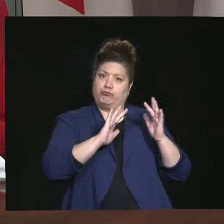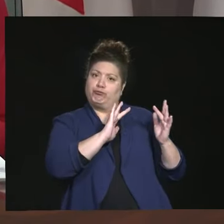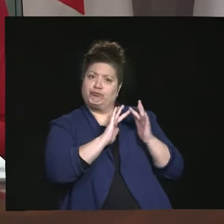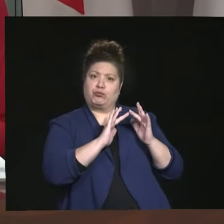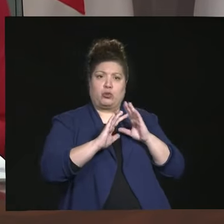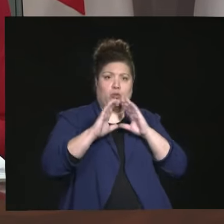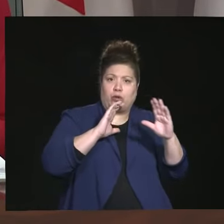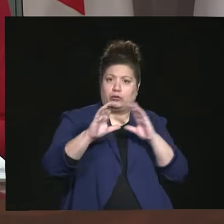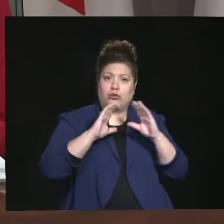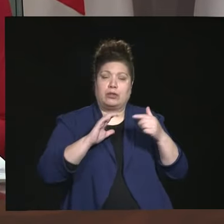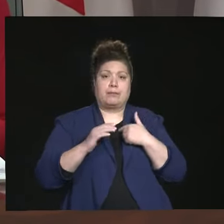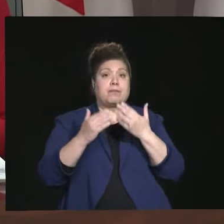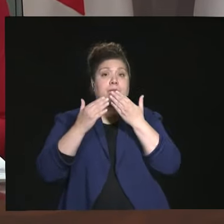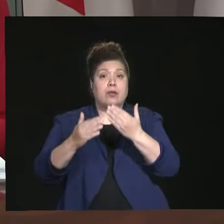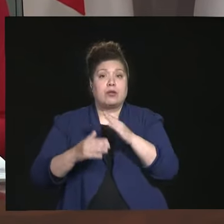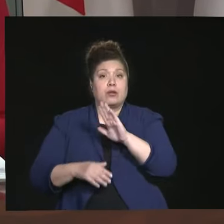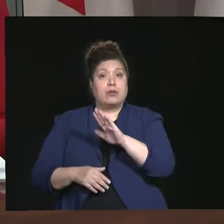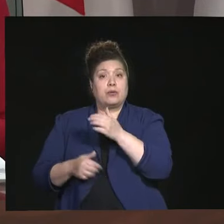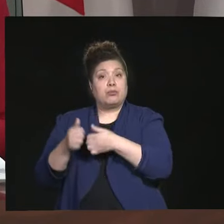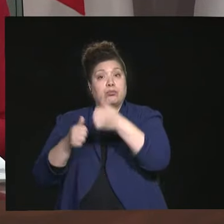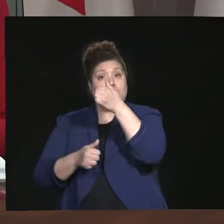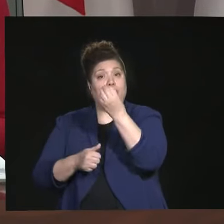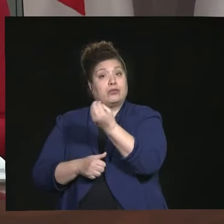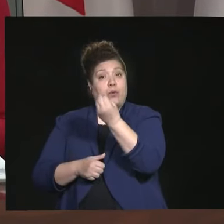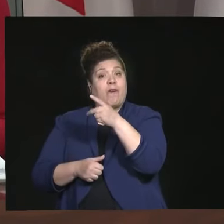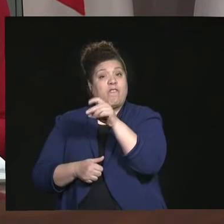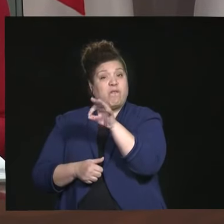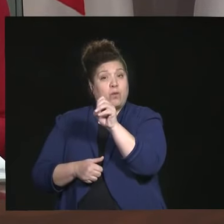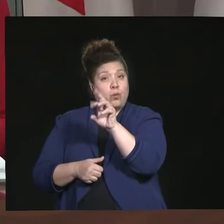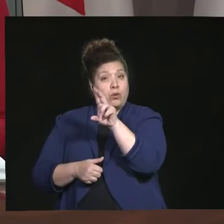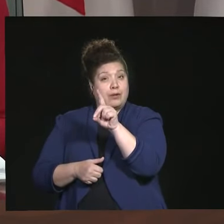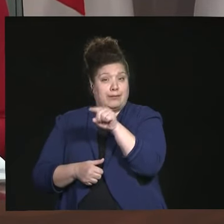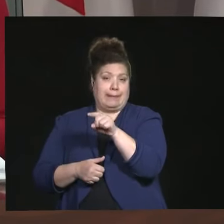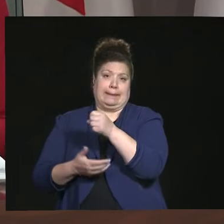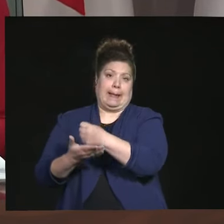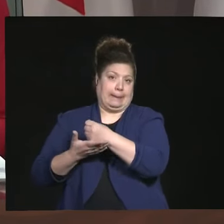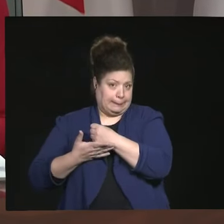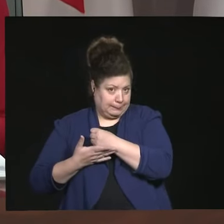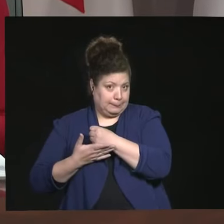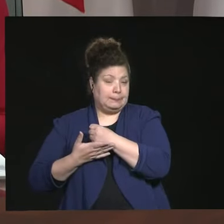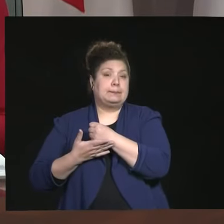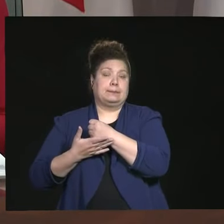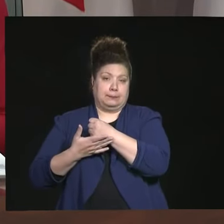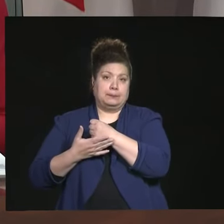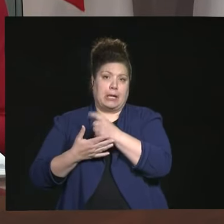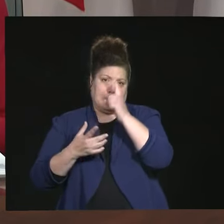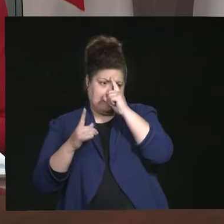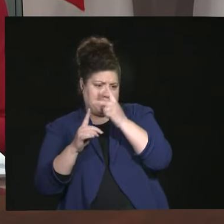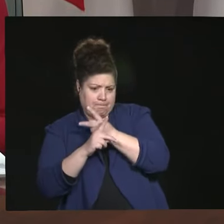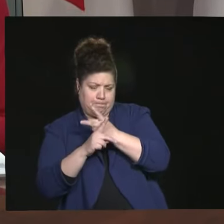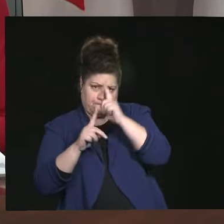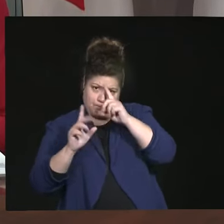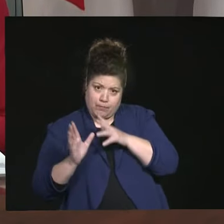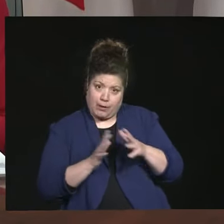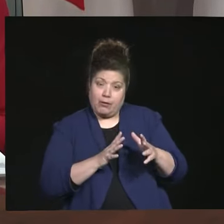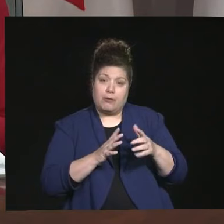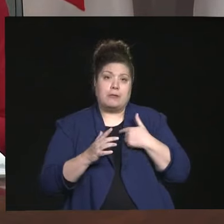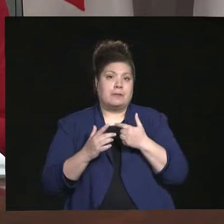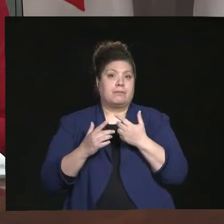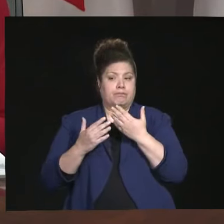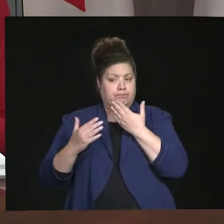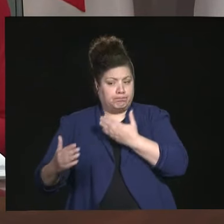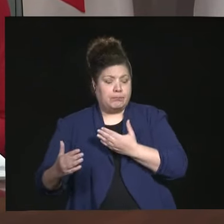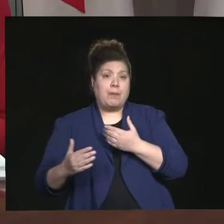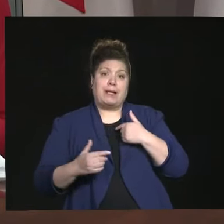ce travail. Je veux seulement assurer les Québécois et les Québécoises que nous comprenons la situation, remercier